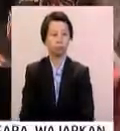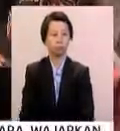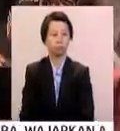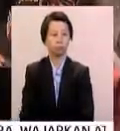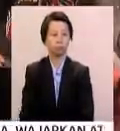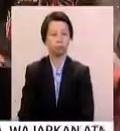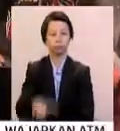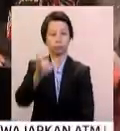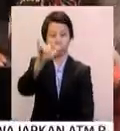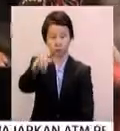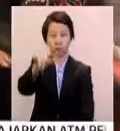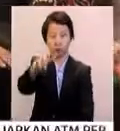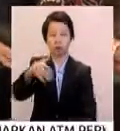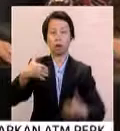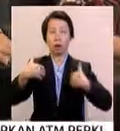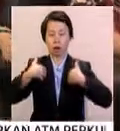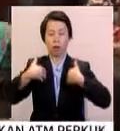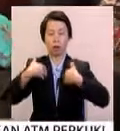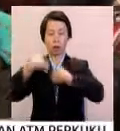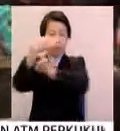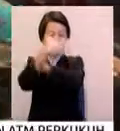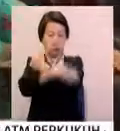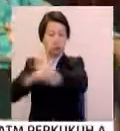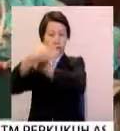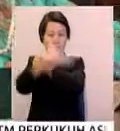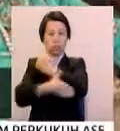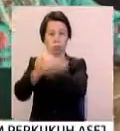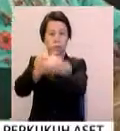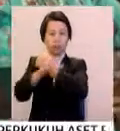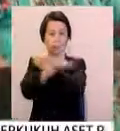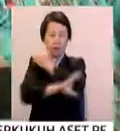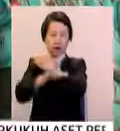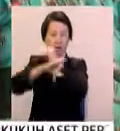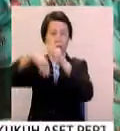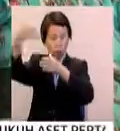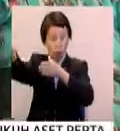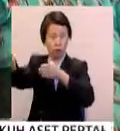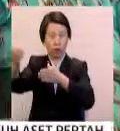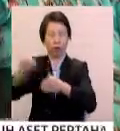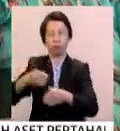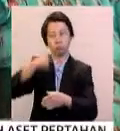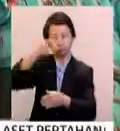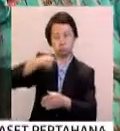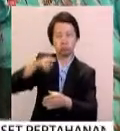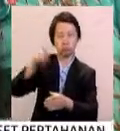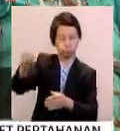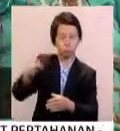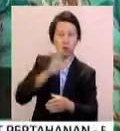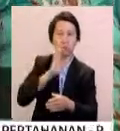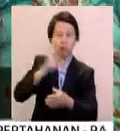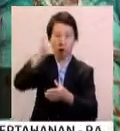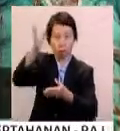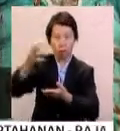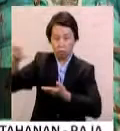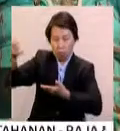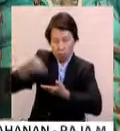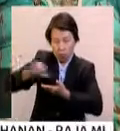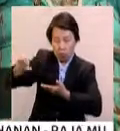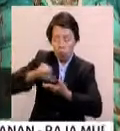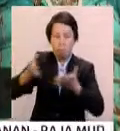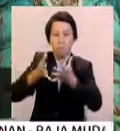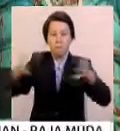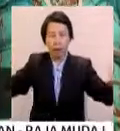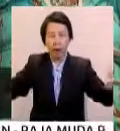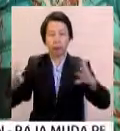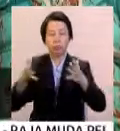Ya, ada negara-negara yang mengaku mereka akan import lebih banyak